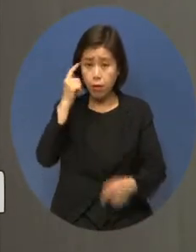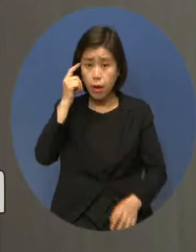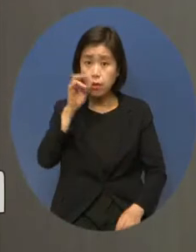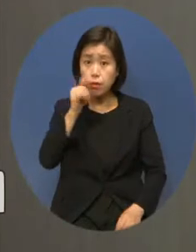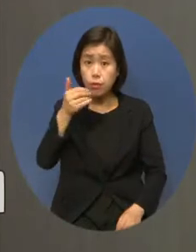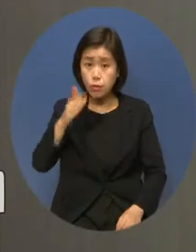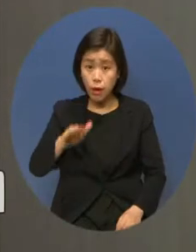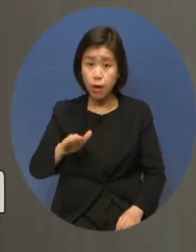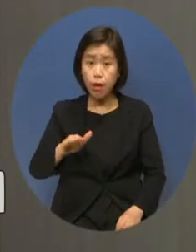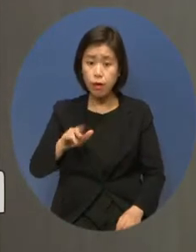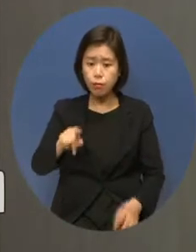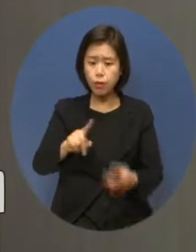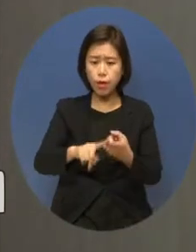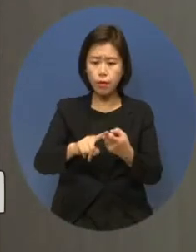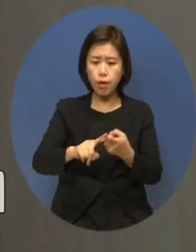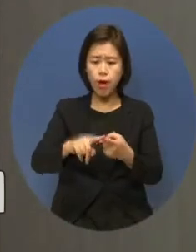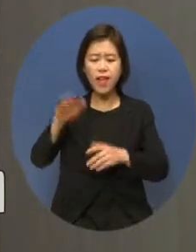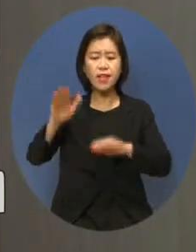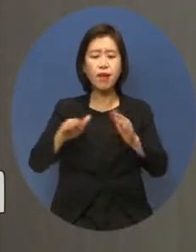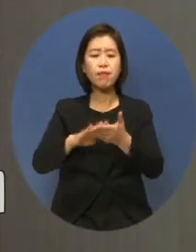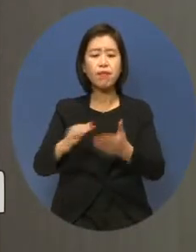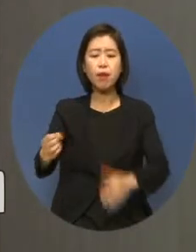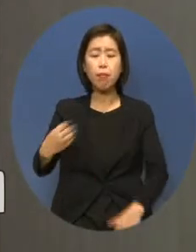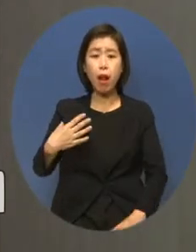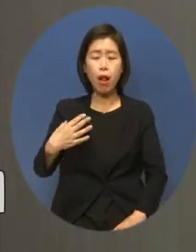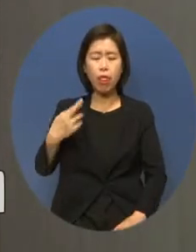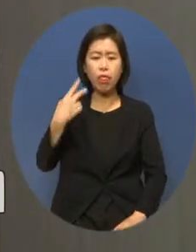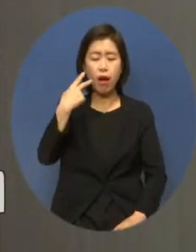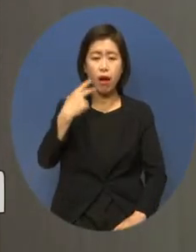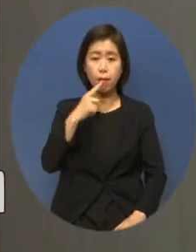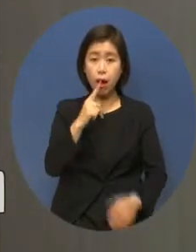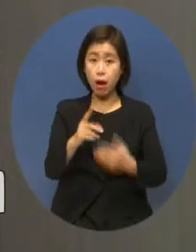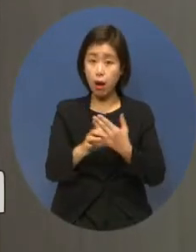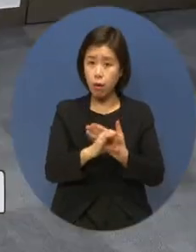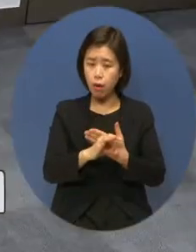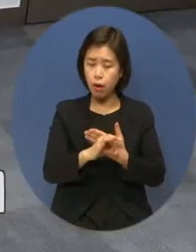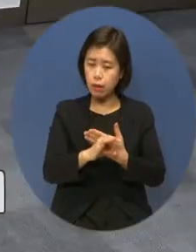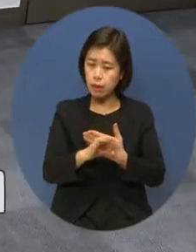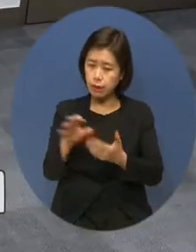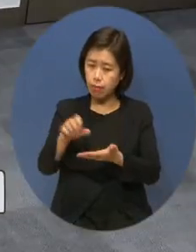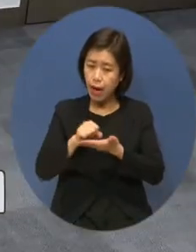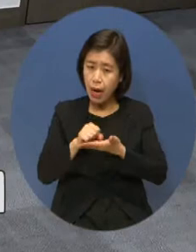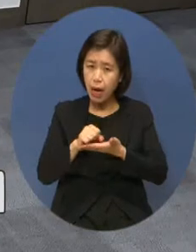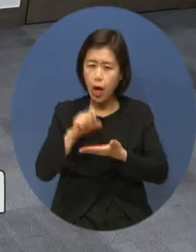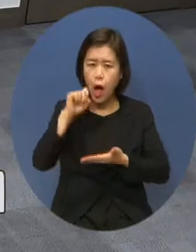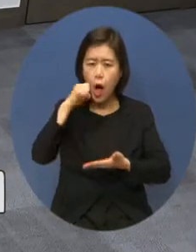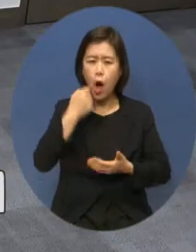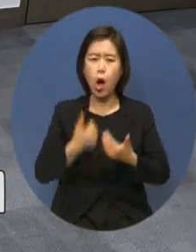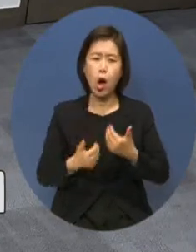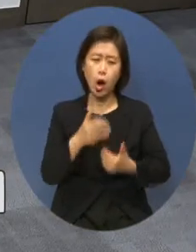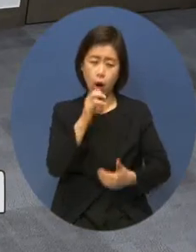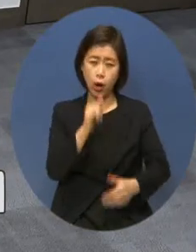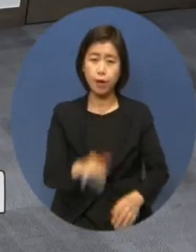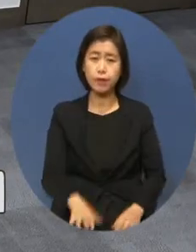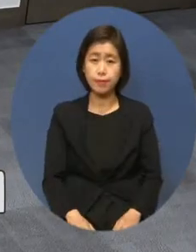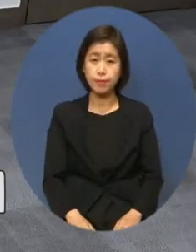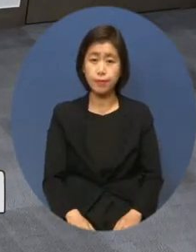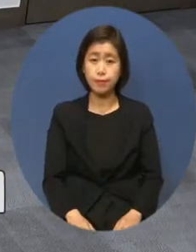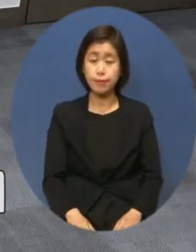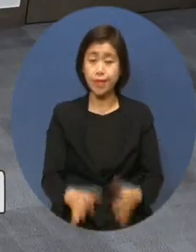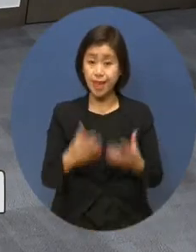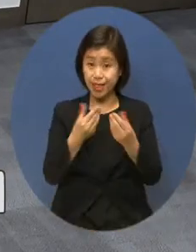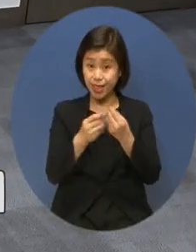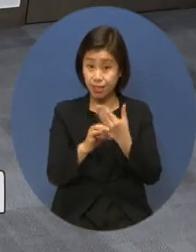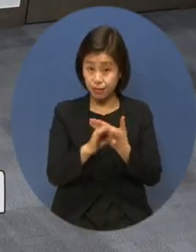걸 지적당했을 때 이걸 못 받아들이시는 것 같아요. 예를 들면 이게 왜 정치인분들도 계속해서 이게 장애인